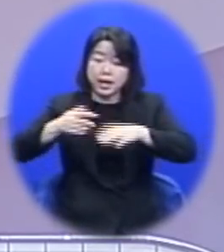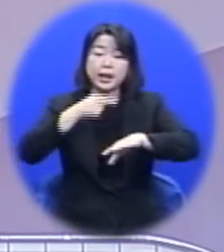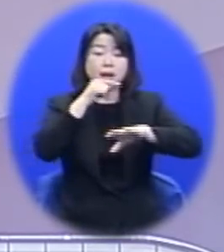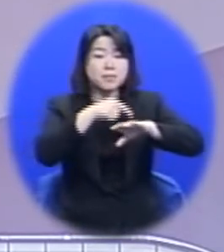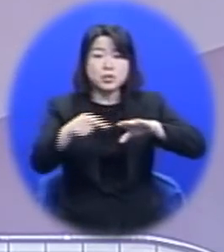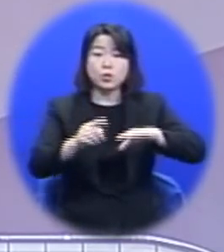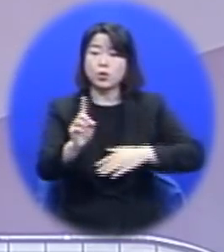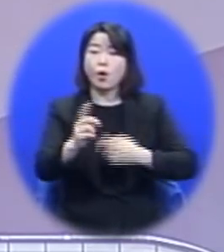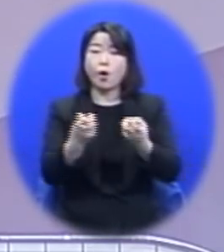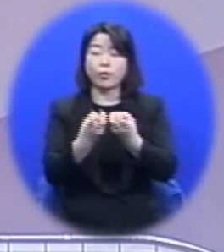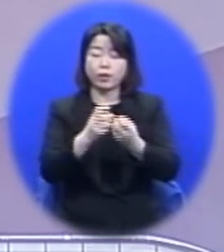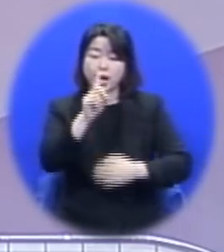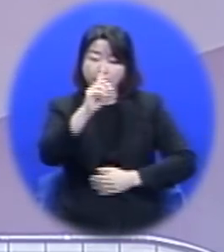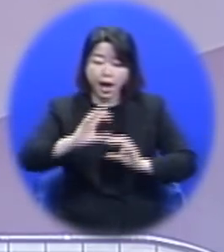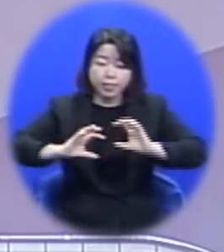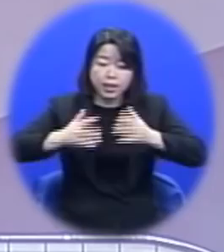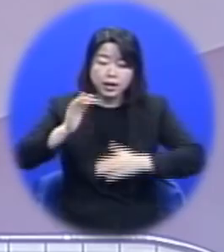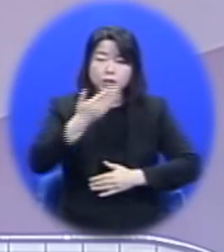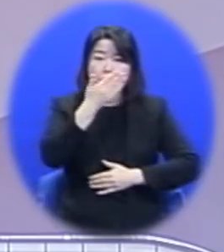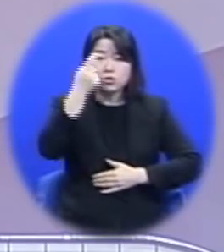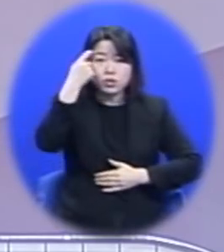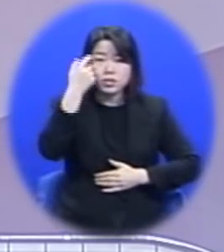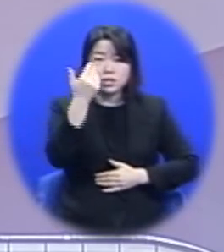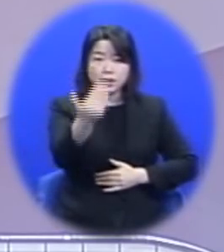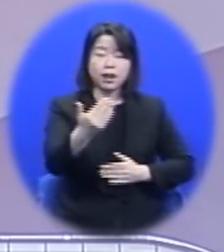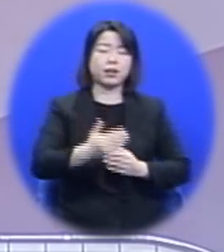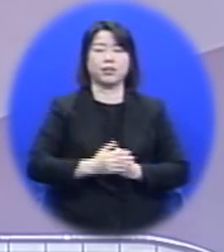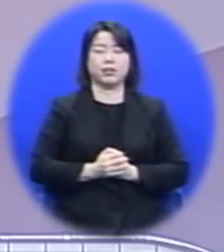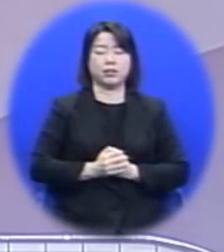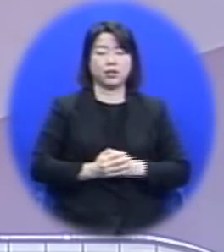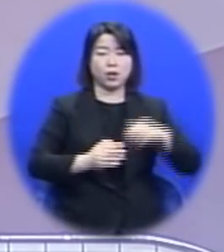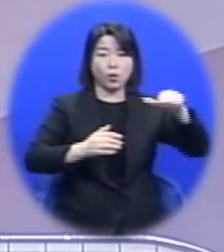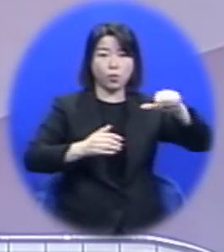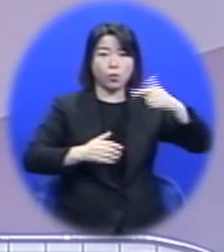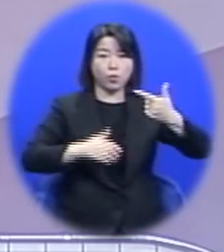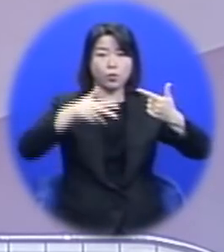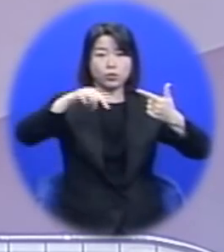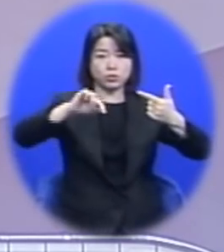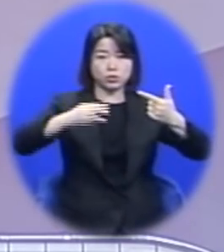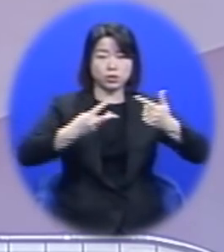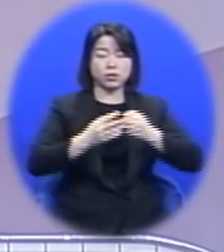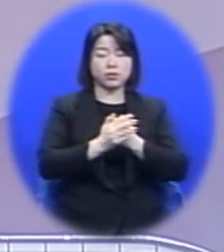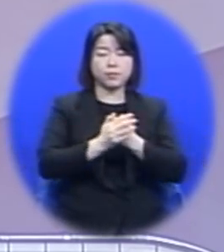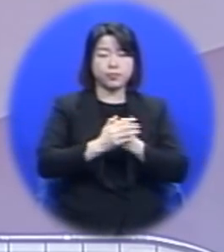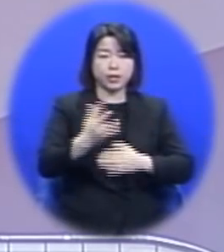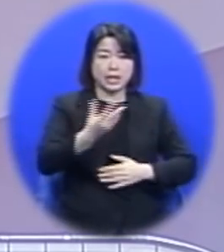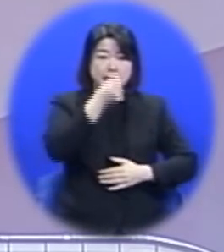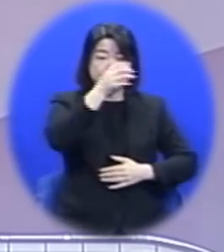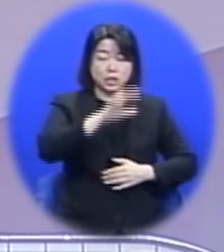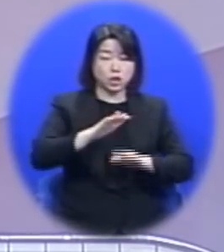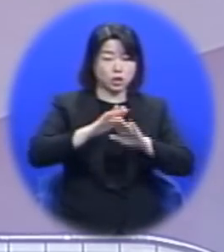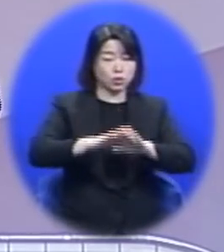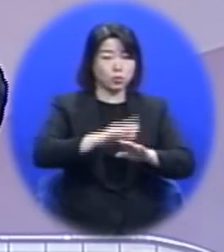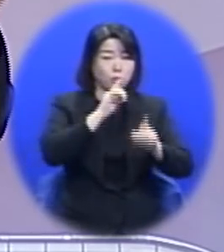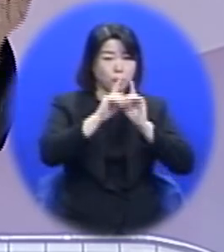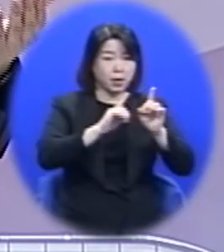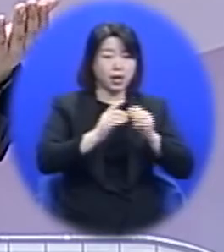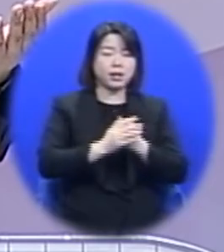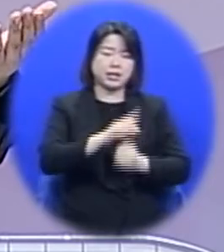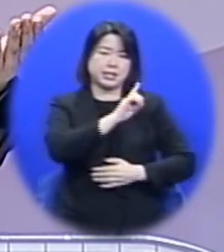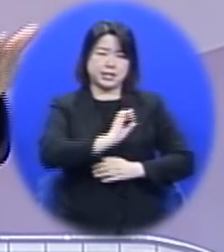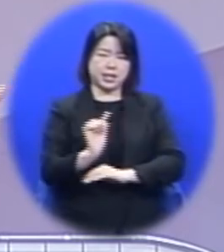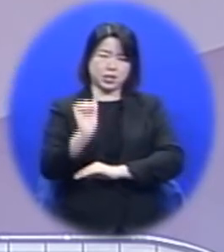어떻게 그렇게 한 나라가 될 것이냐. 5절, 6절에 이렇게 말씀합니다. 시온을 두고 말하기를 가장